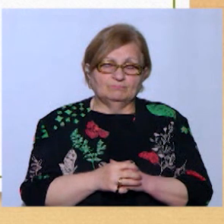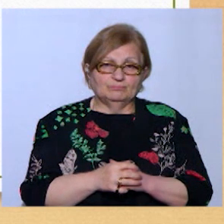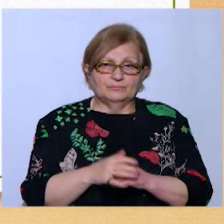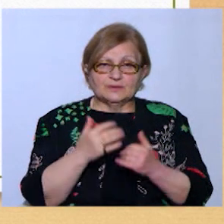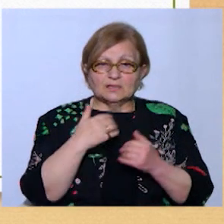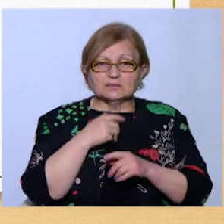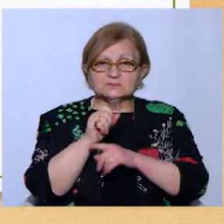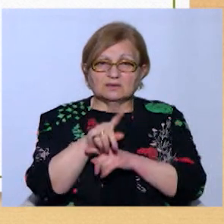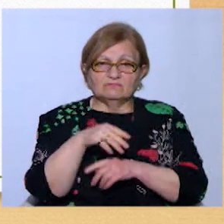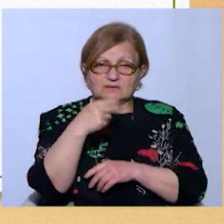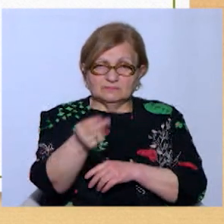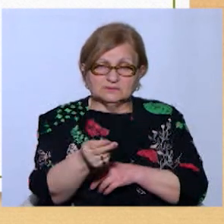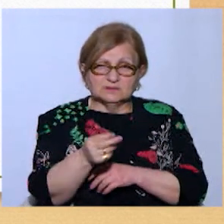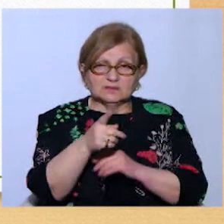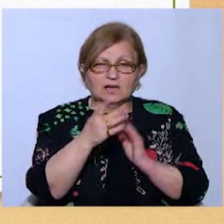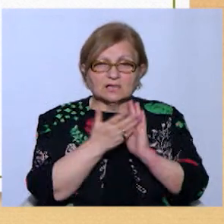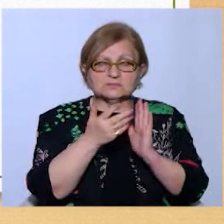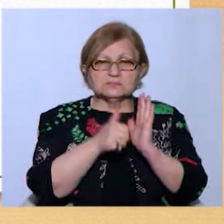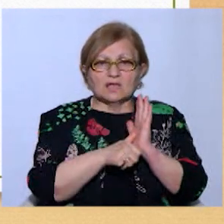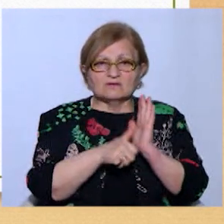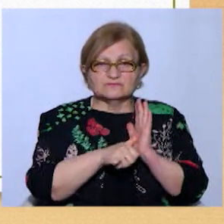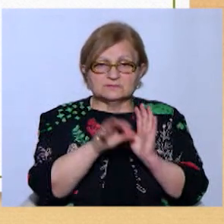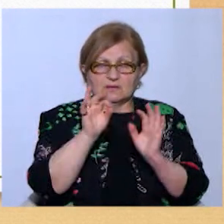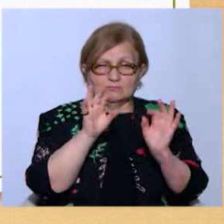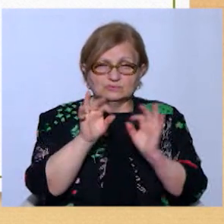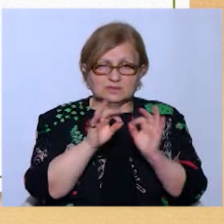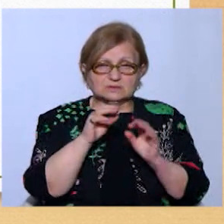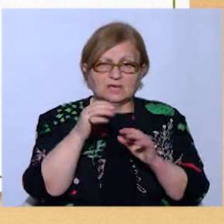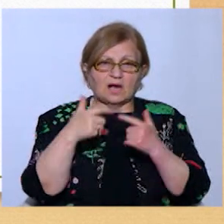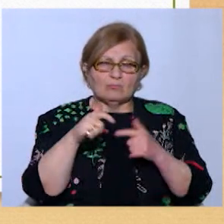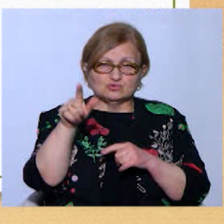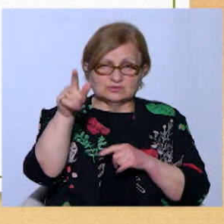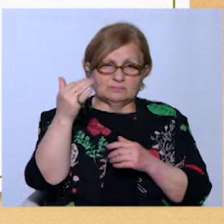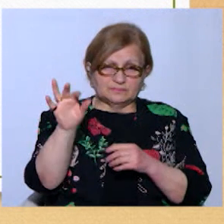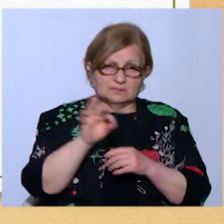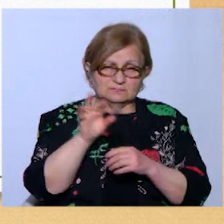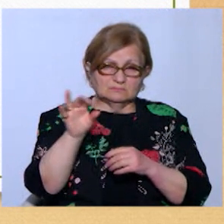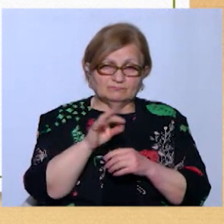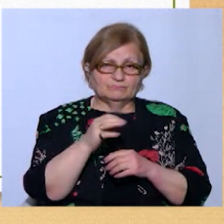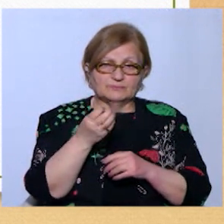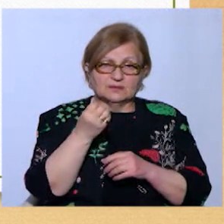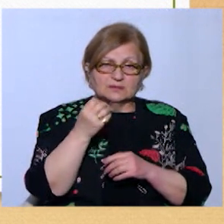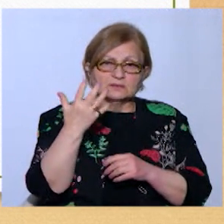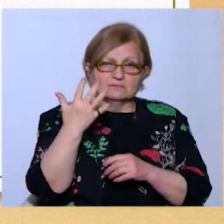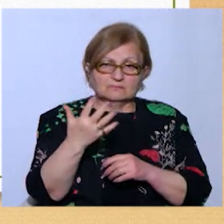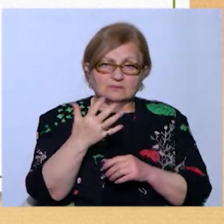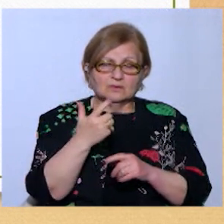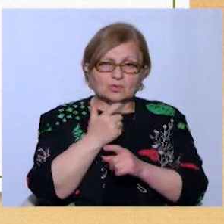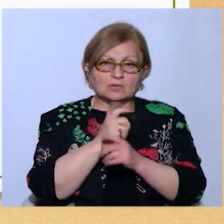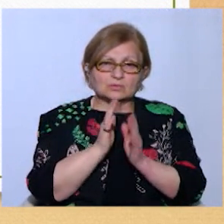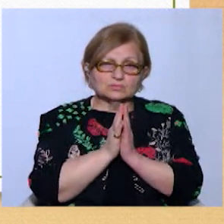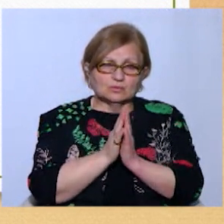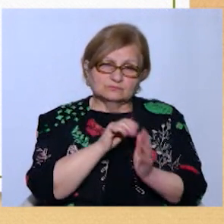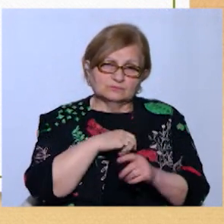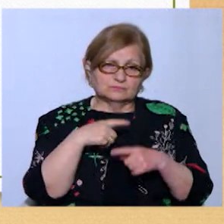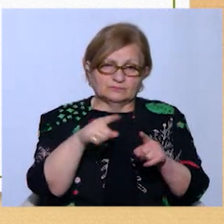გთავაზობ დავალებას აქ არის 6 ამოცანა ამოღებული ეროვნული გამოცდების ბილეთებიდან კიდევ 5 ამოცანა გთხოვთ მოიფიქროთ